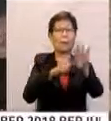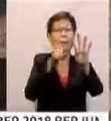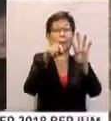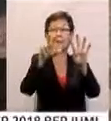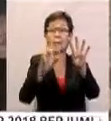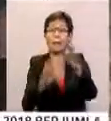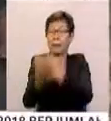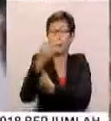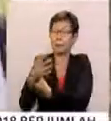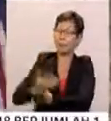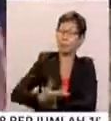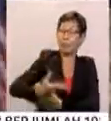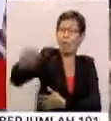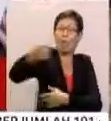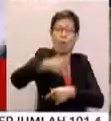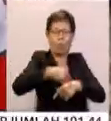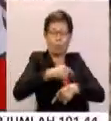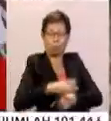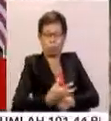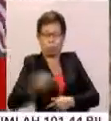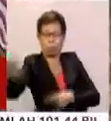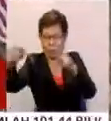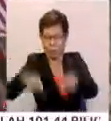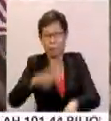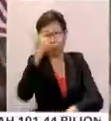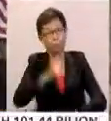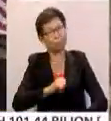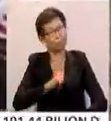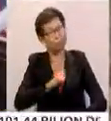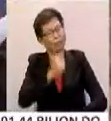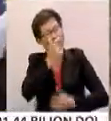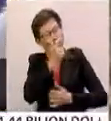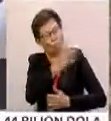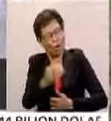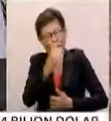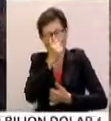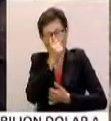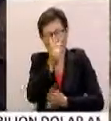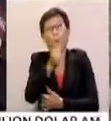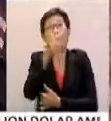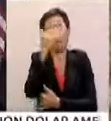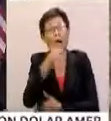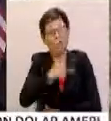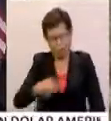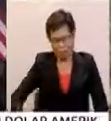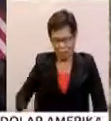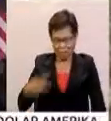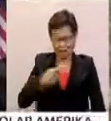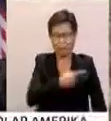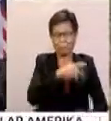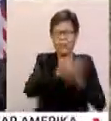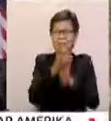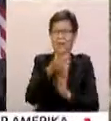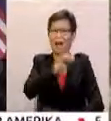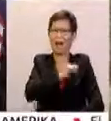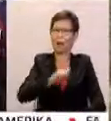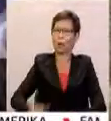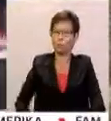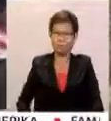pagi tadi. Saya mestilah bangga dan teruja sebab raja kita jadi agung,